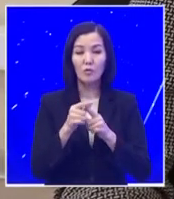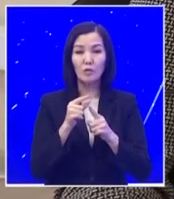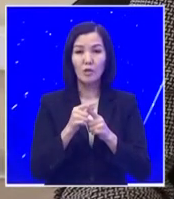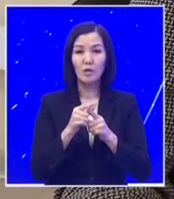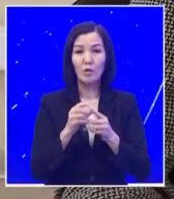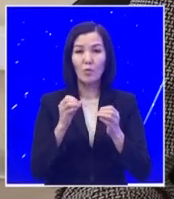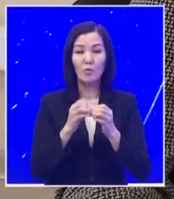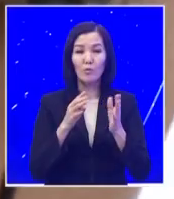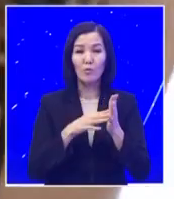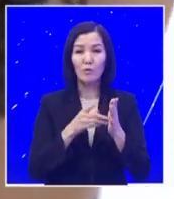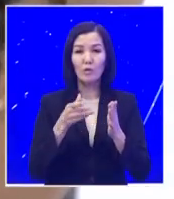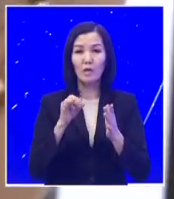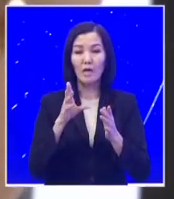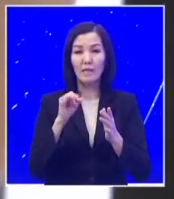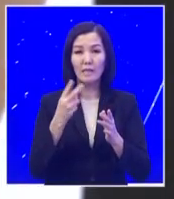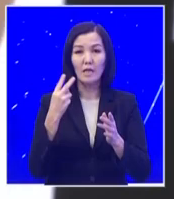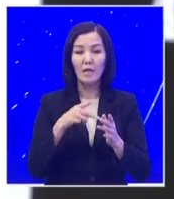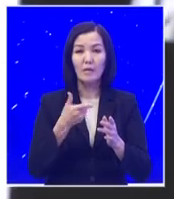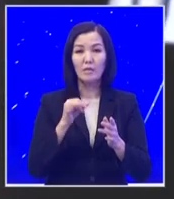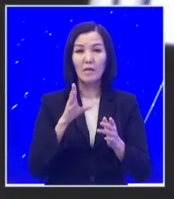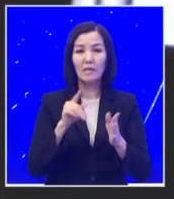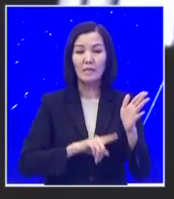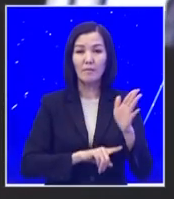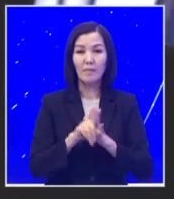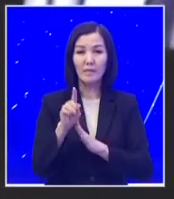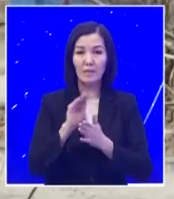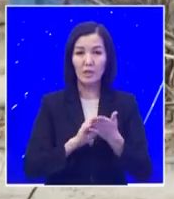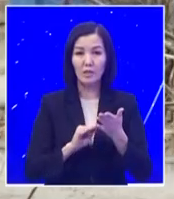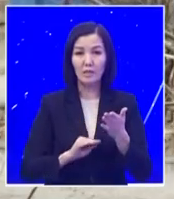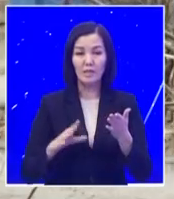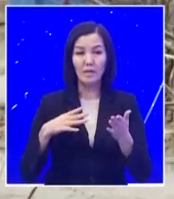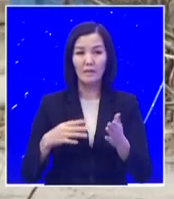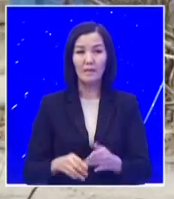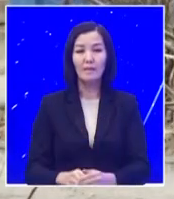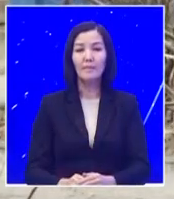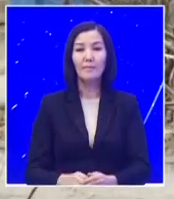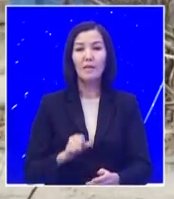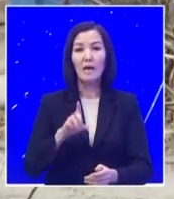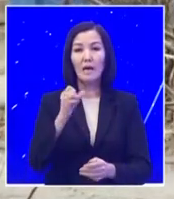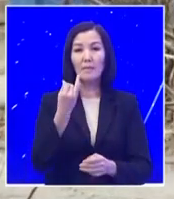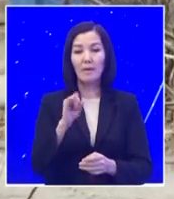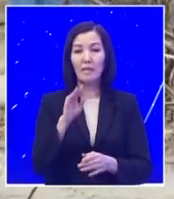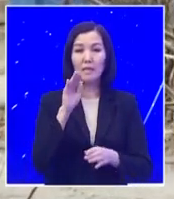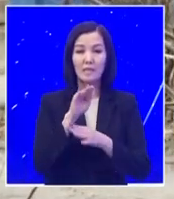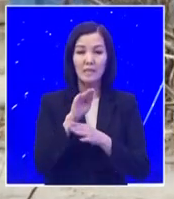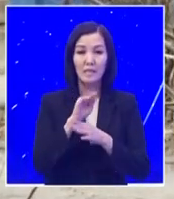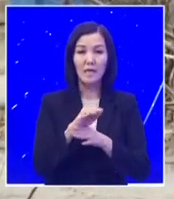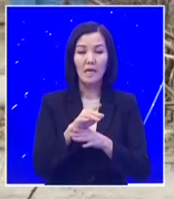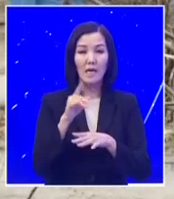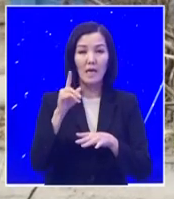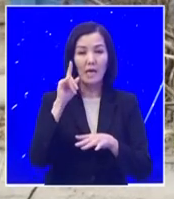осы 19-шы ғасырдың соңы мен 20-шы ғасырдың басында жазылған. Абайдың сыны халқын